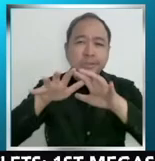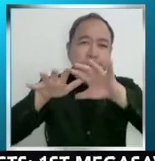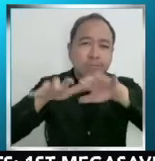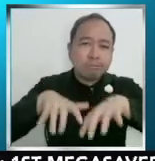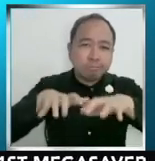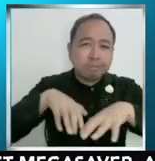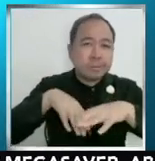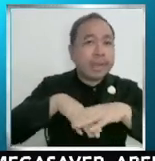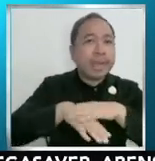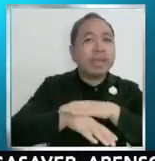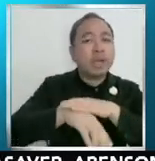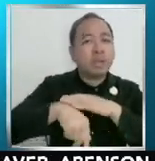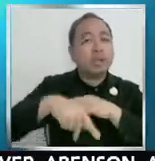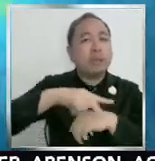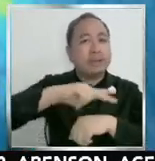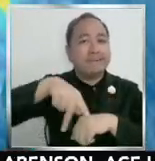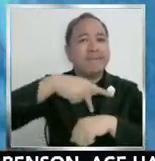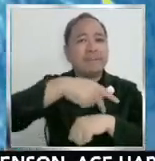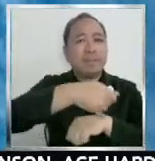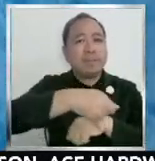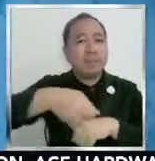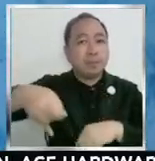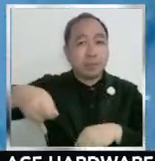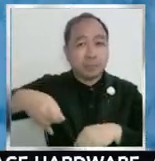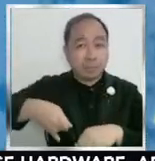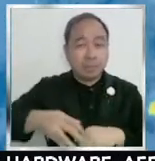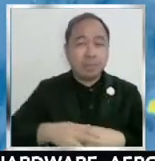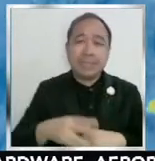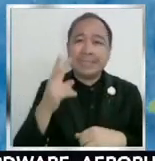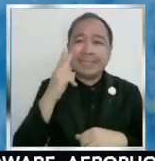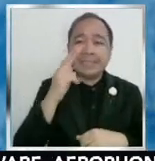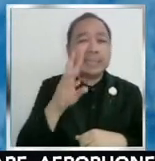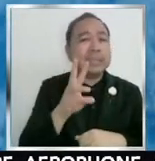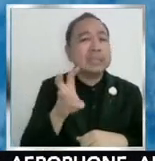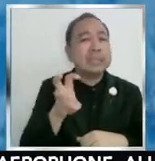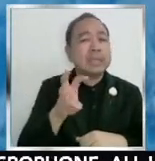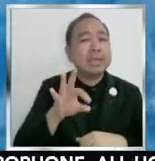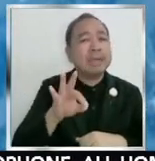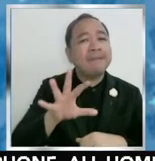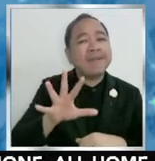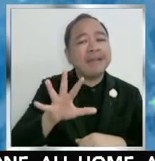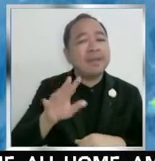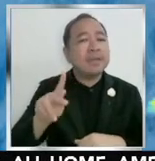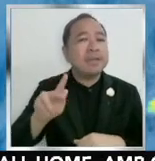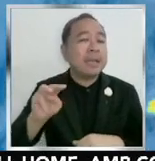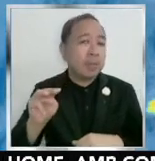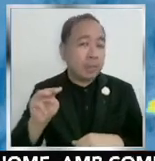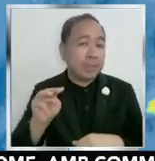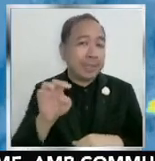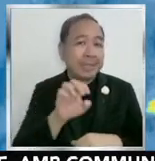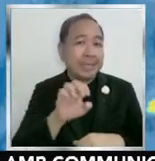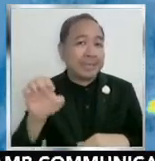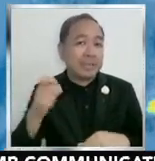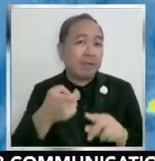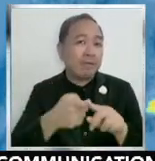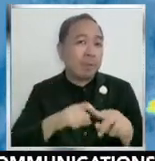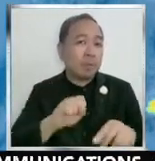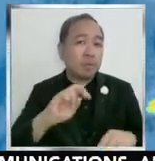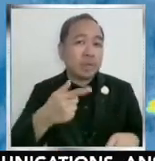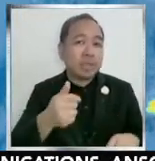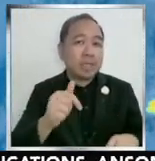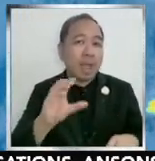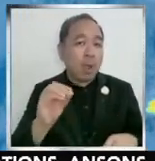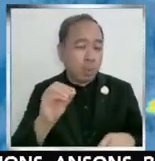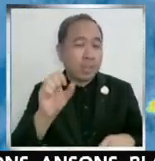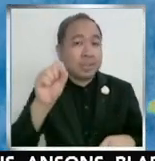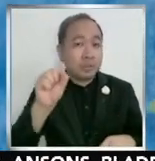of Responsibility. Sa layong 695 kilometers, silangan ng Hinatuan, Surigao del Sur, huling namataan